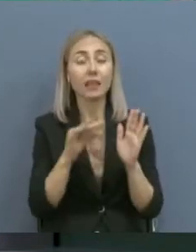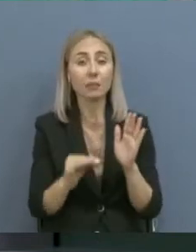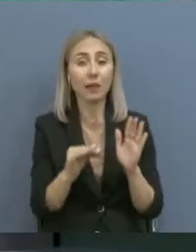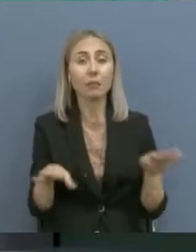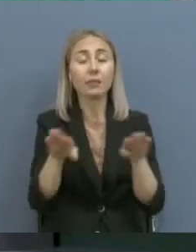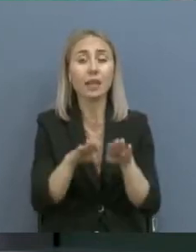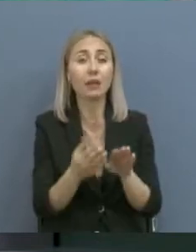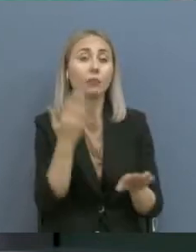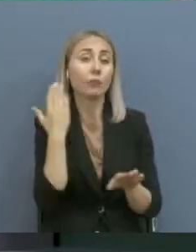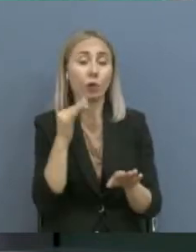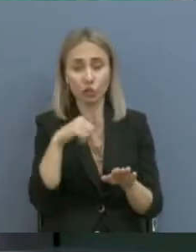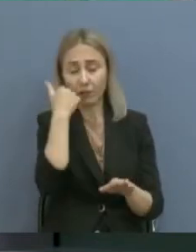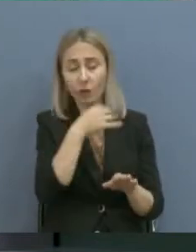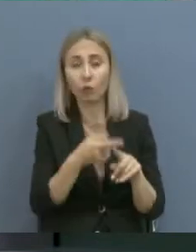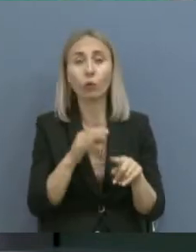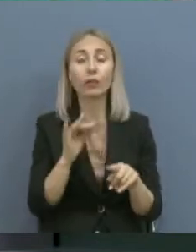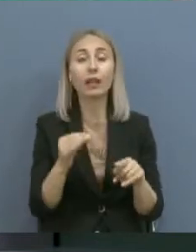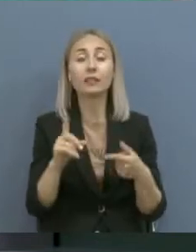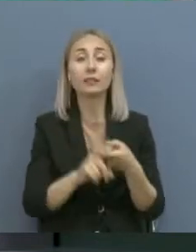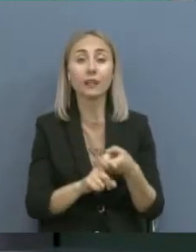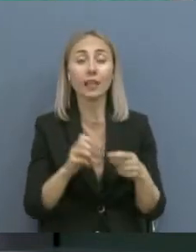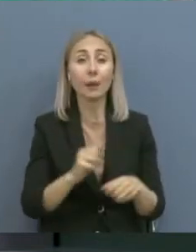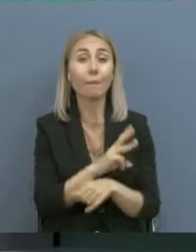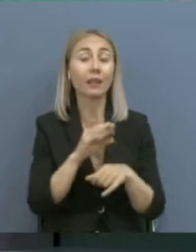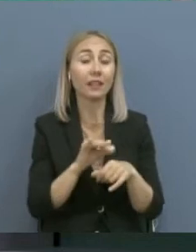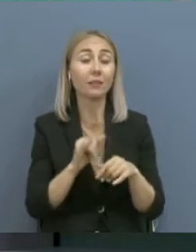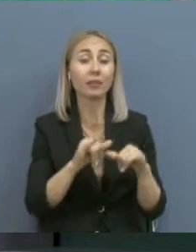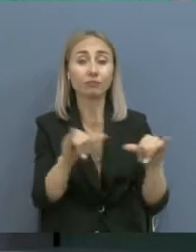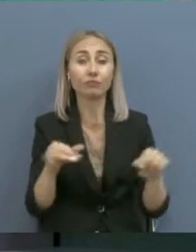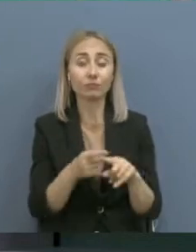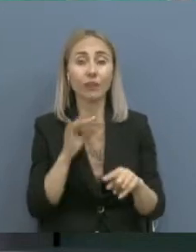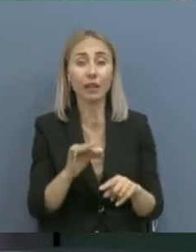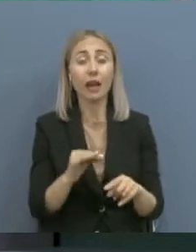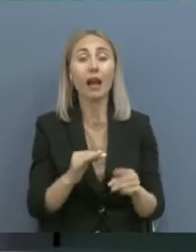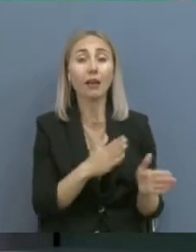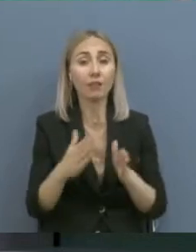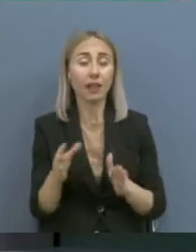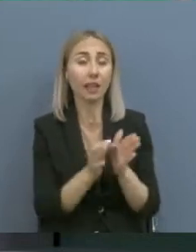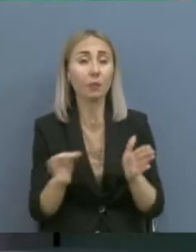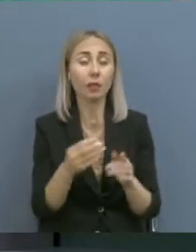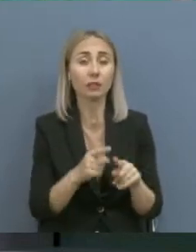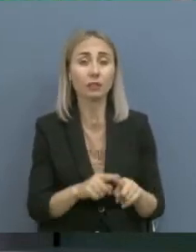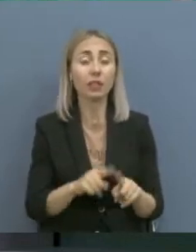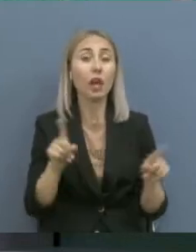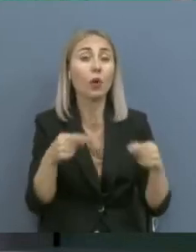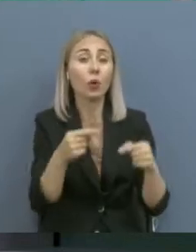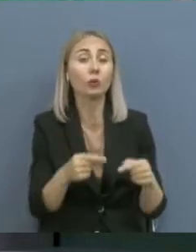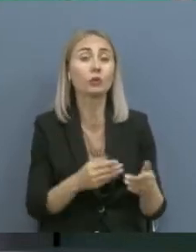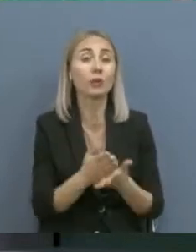әлеуметтік экономикалық дамуын қорытындылап, көрсеткіштерді жариялады. Олар қандай? Өсім бар ма? Толығырақ тілшіміз айтсын.